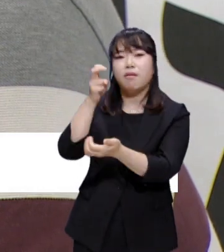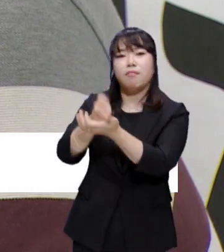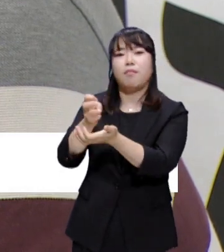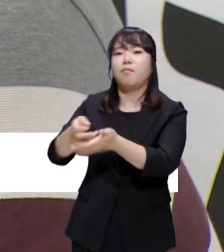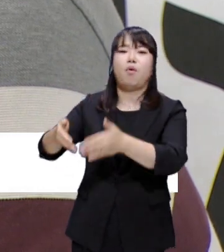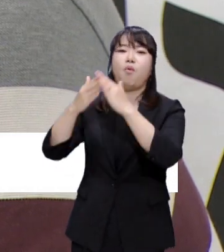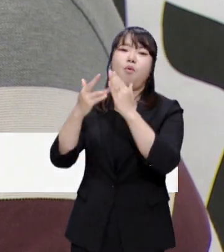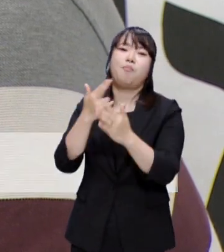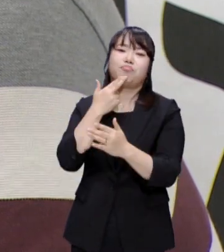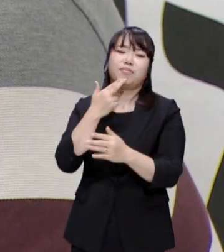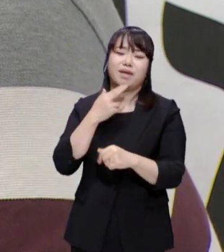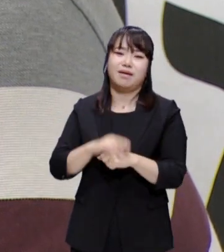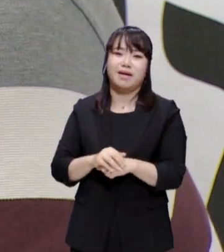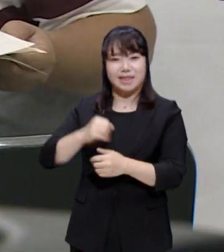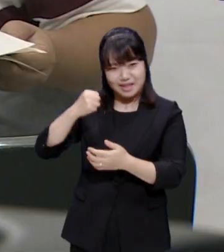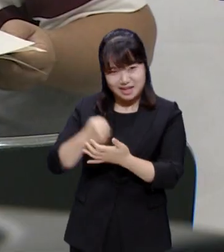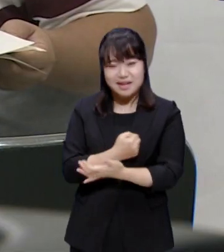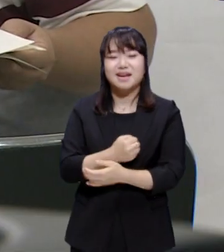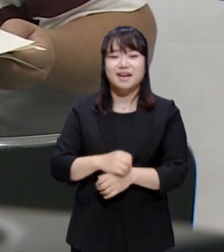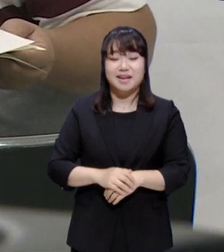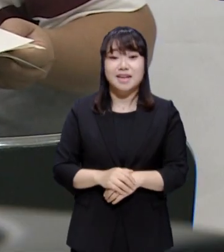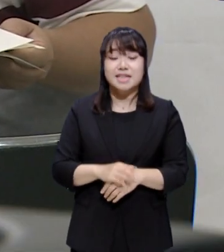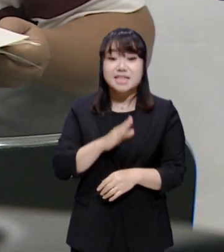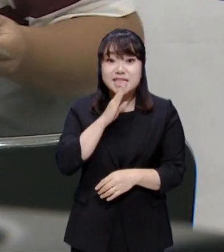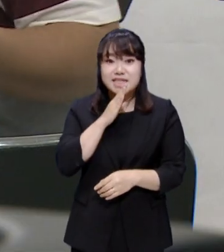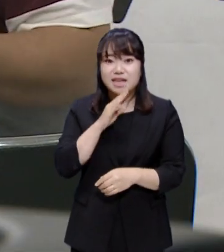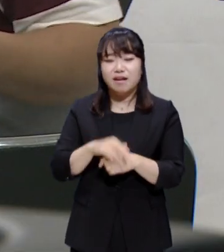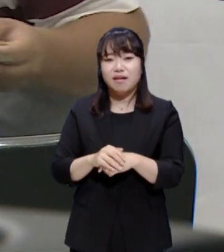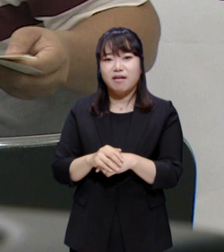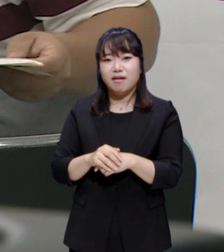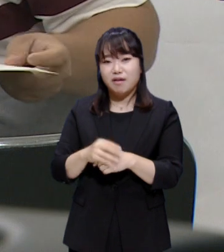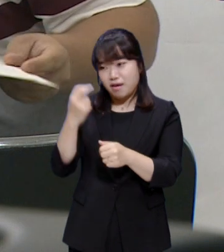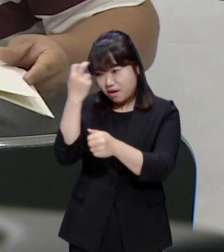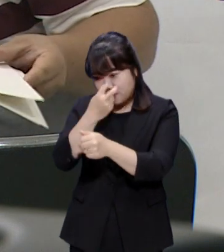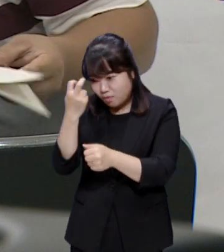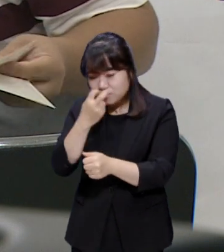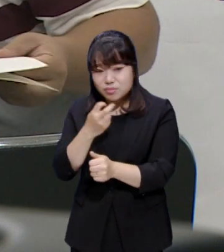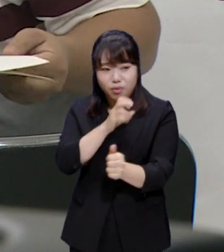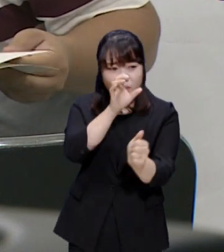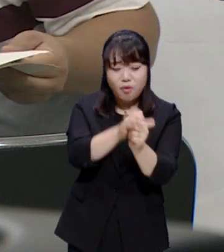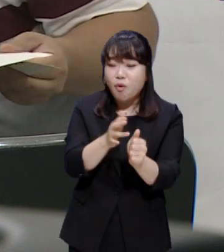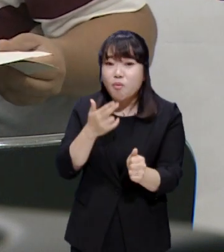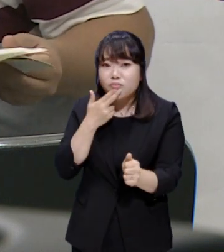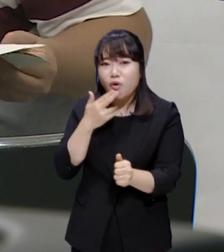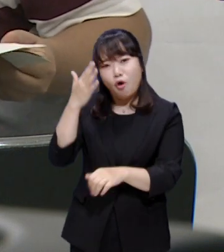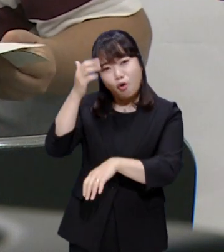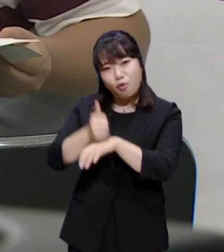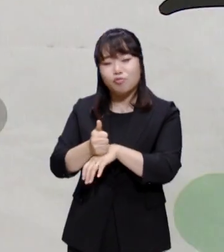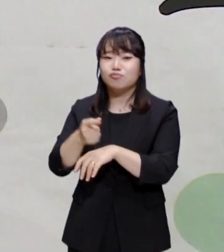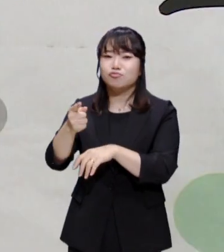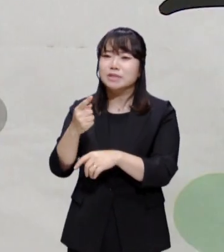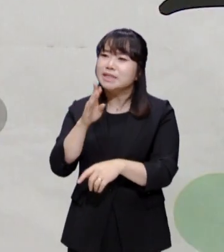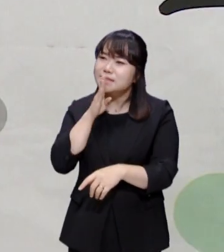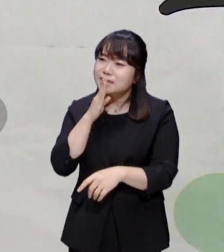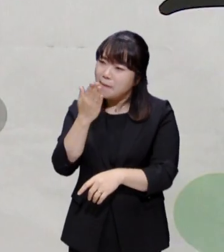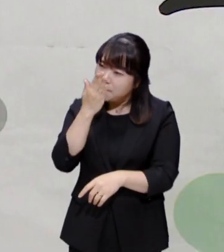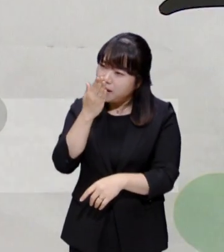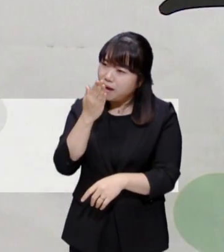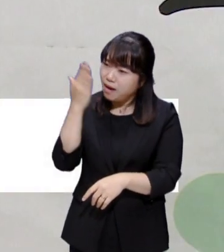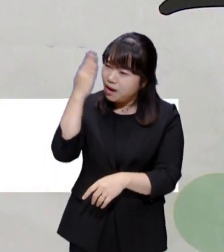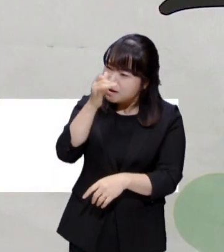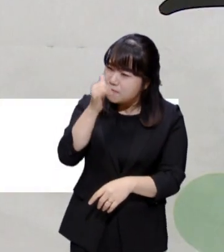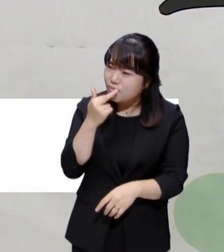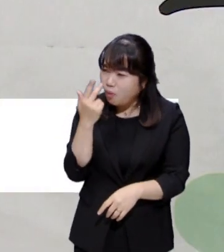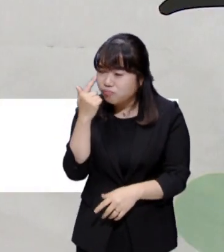빠져 있는 조례가 대부분입니다. 사실상 어디에서도 감사를 받지 않는 셈입니다. 누가